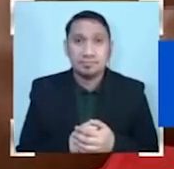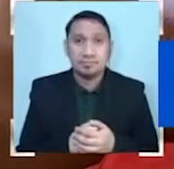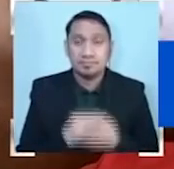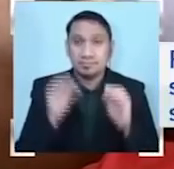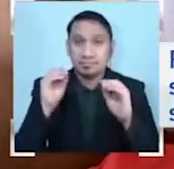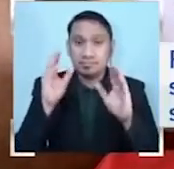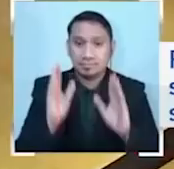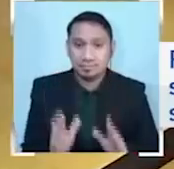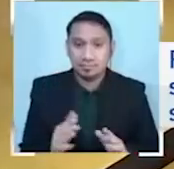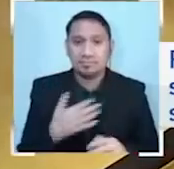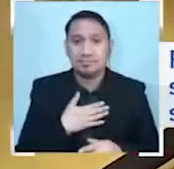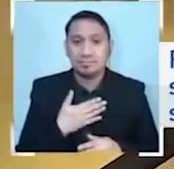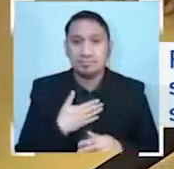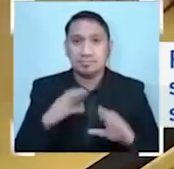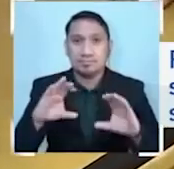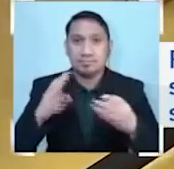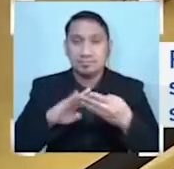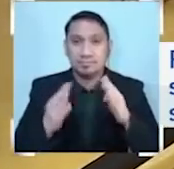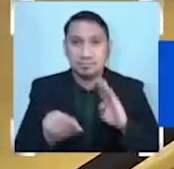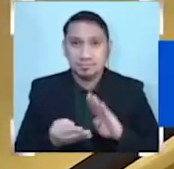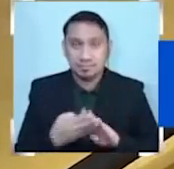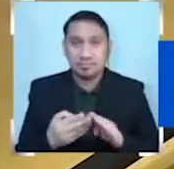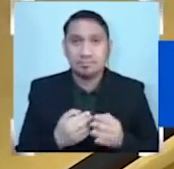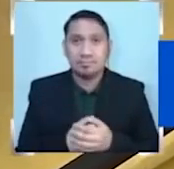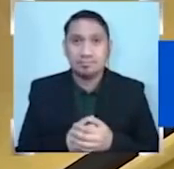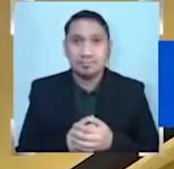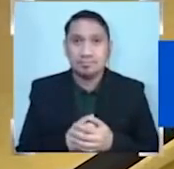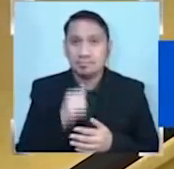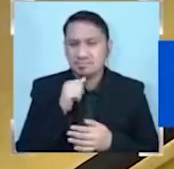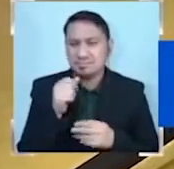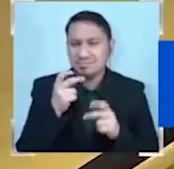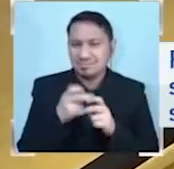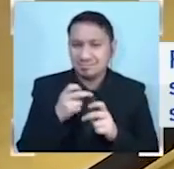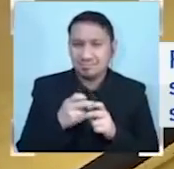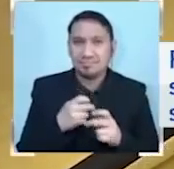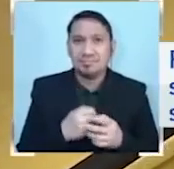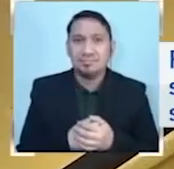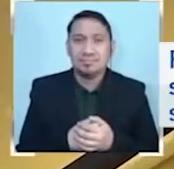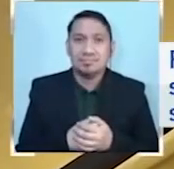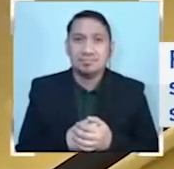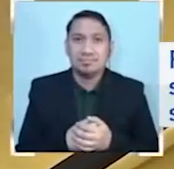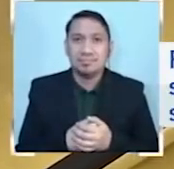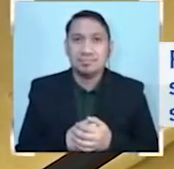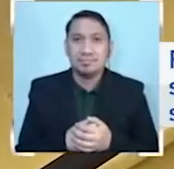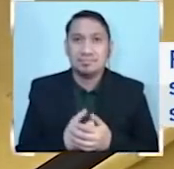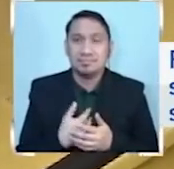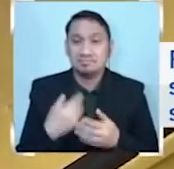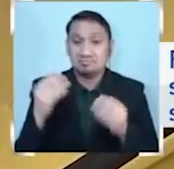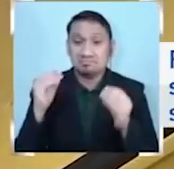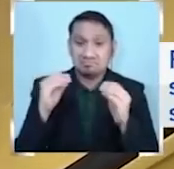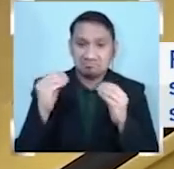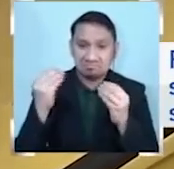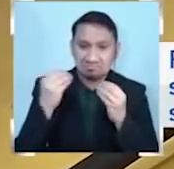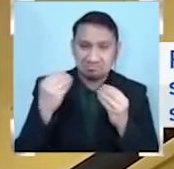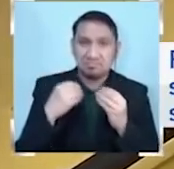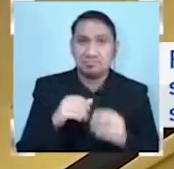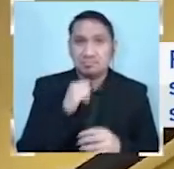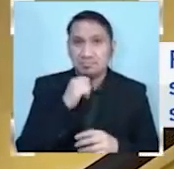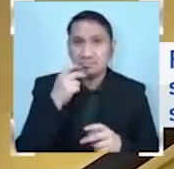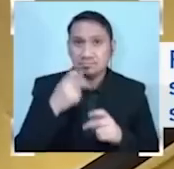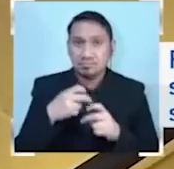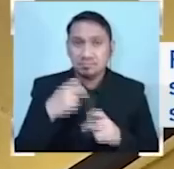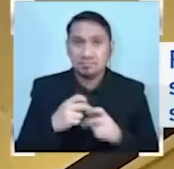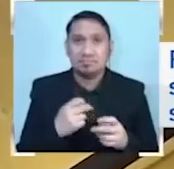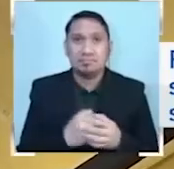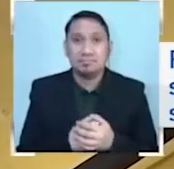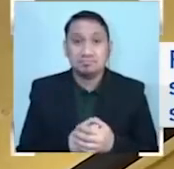tas classmate. Para hindi na po sila mahirapan po pagtuturo po sa akin.